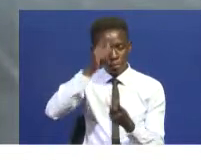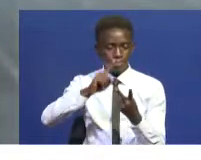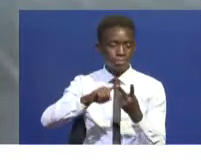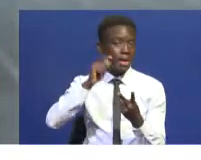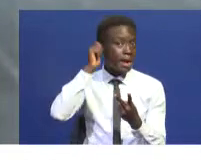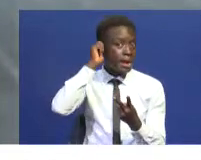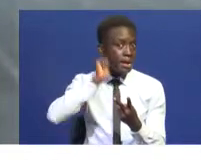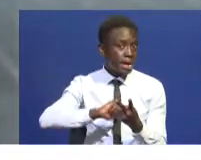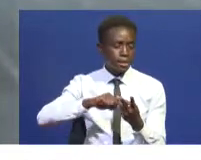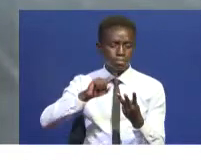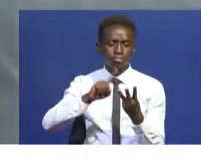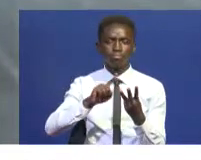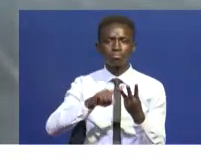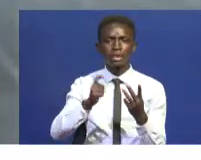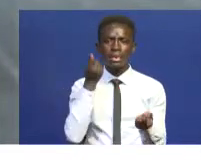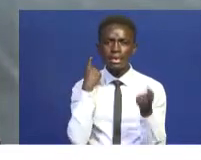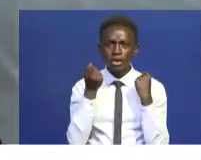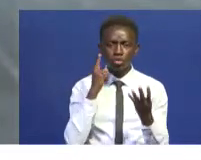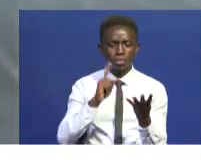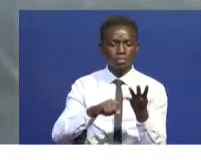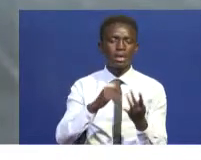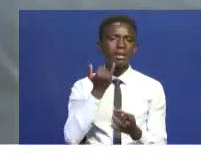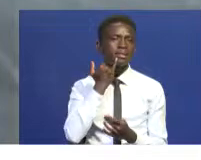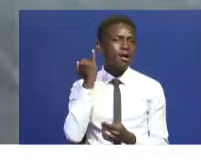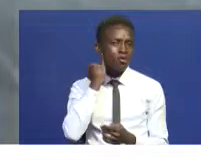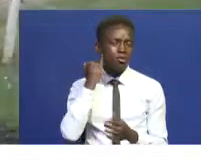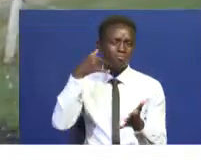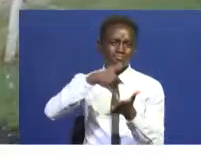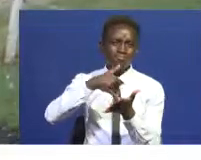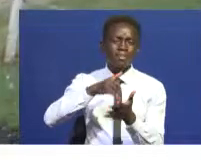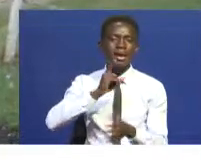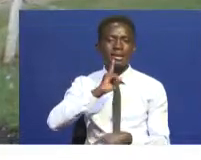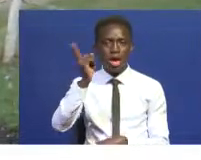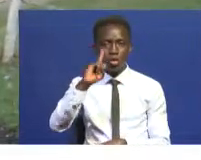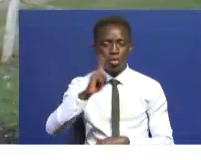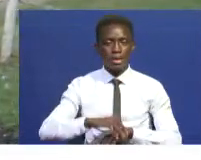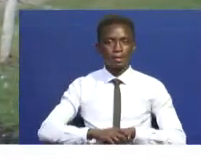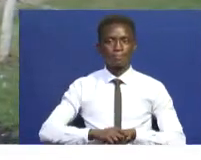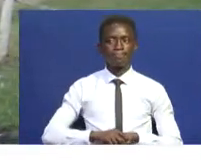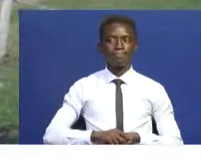Eldoret Nandi Bears, Kericho, Kitale, Nakuru kadhalika Nairobi.